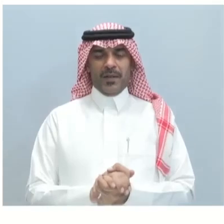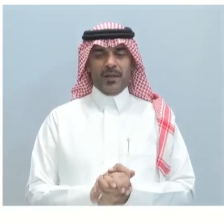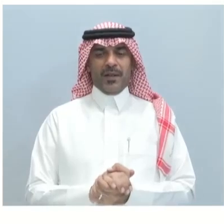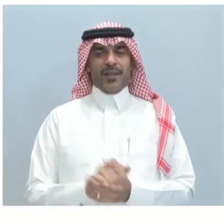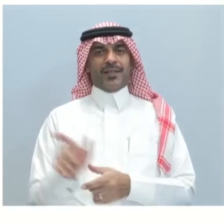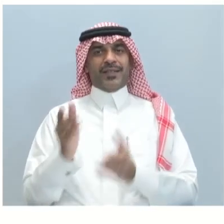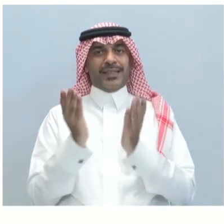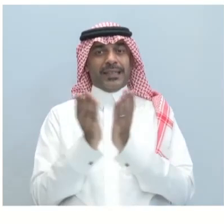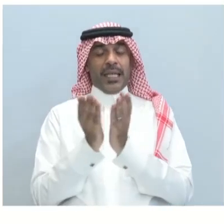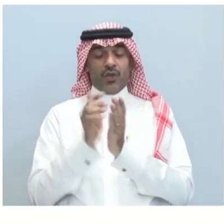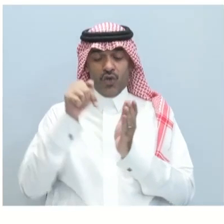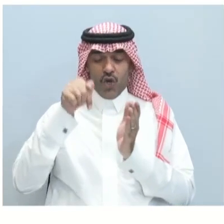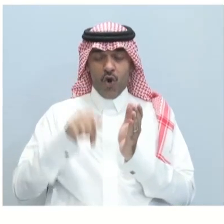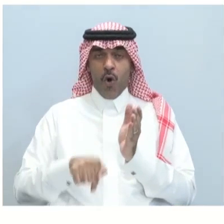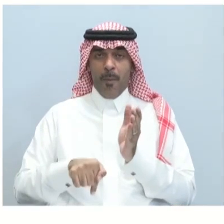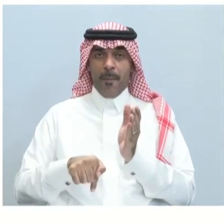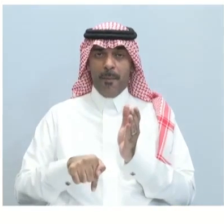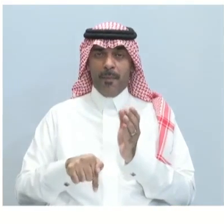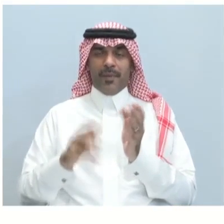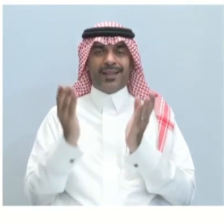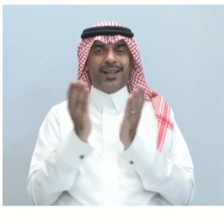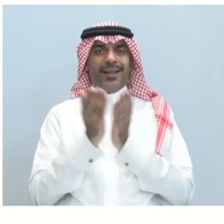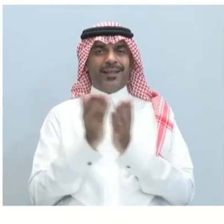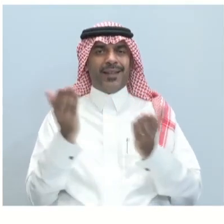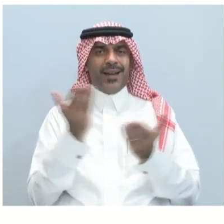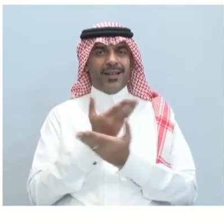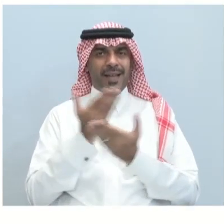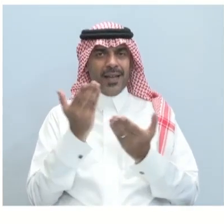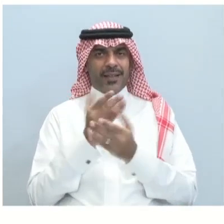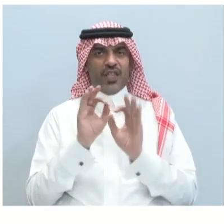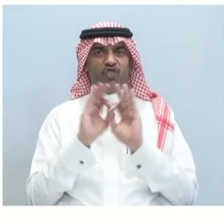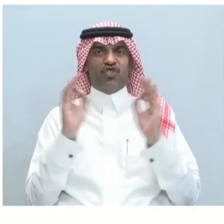درسنا لهذا اليوم الدراسات الاجتماعيه